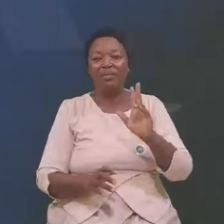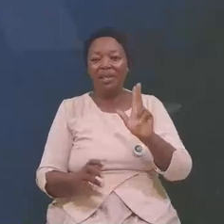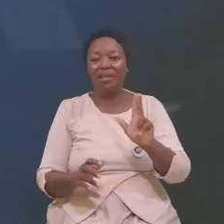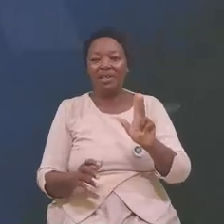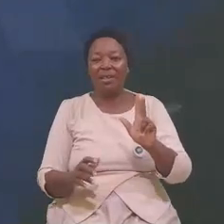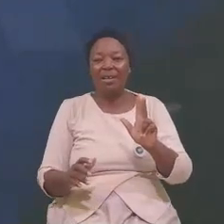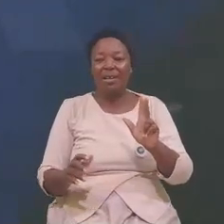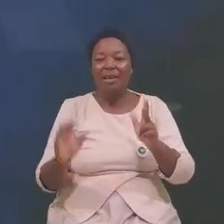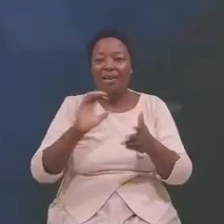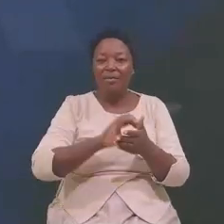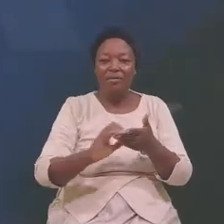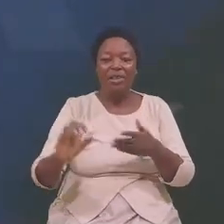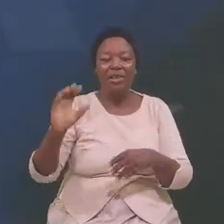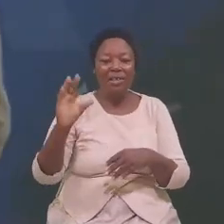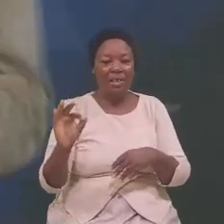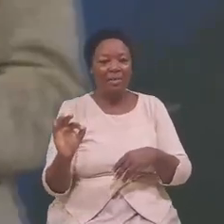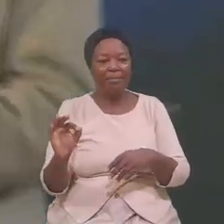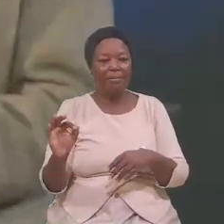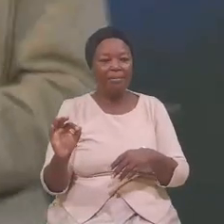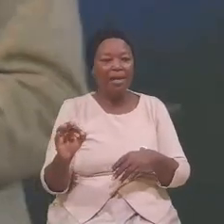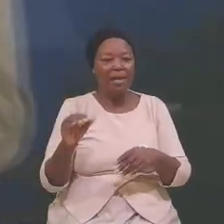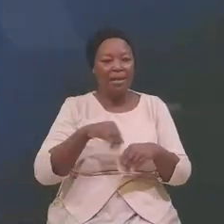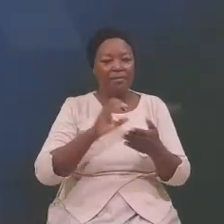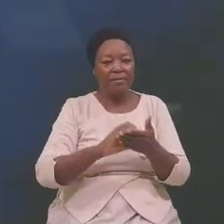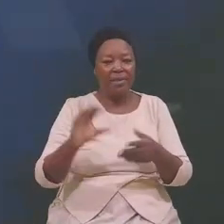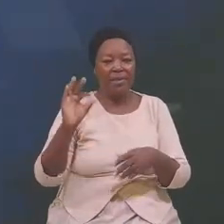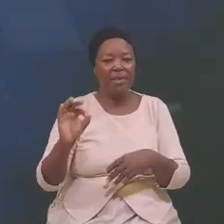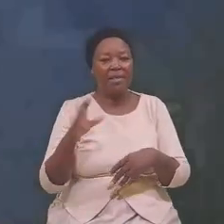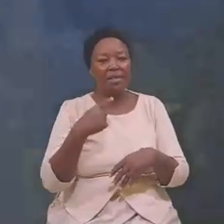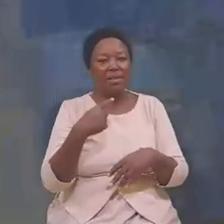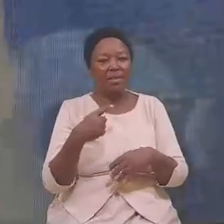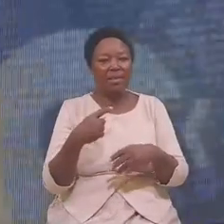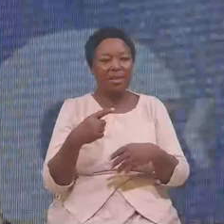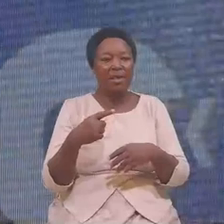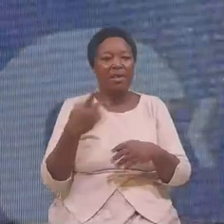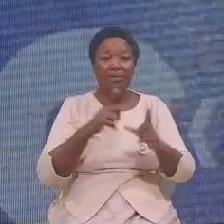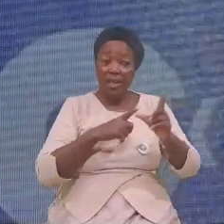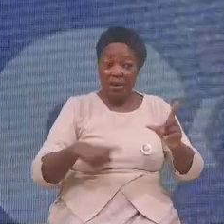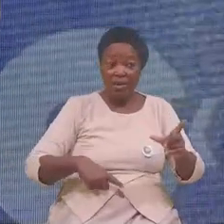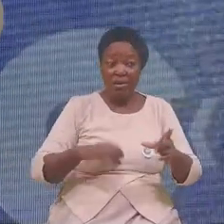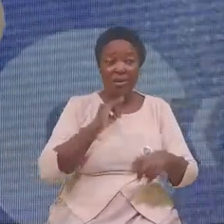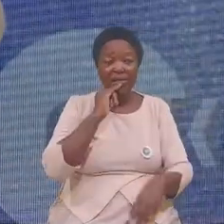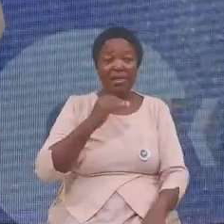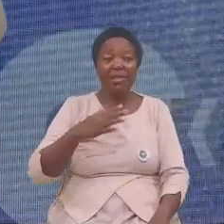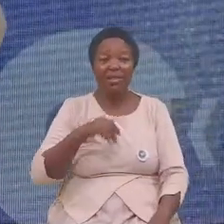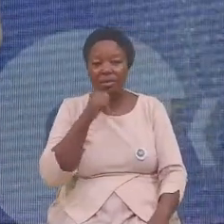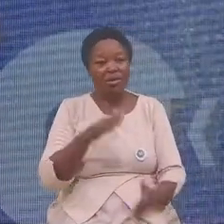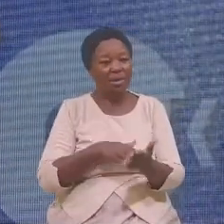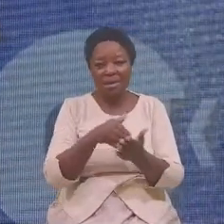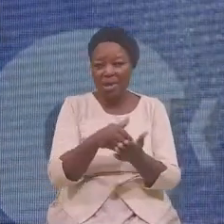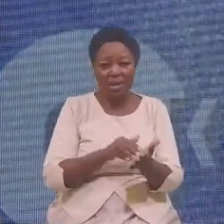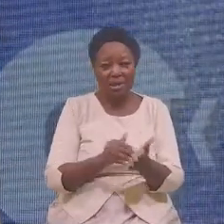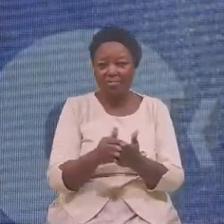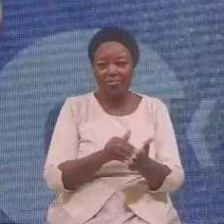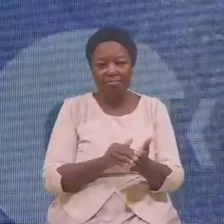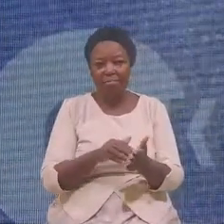à part du verset 9. Verset 9 dit... Le Seigneur ne tarde pas. Le